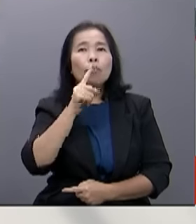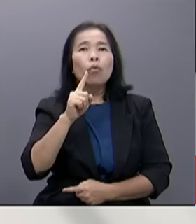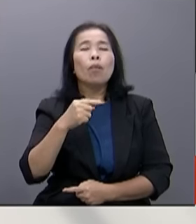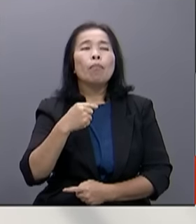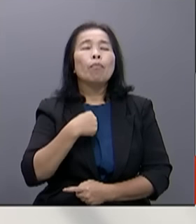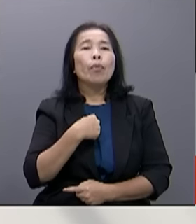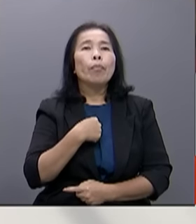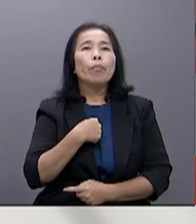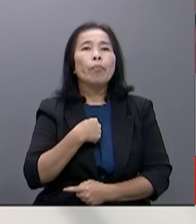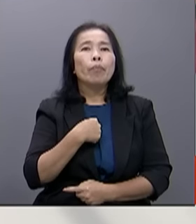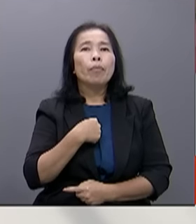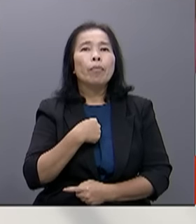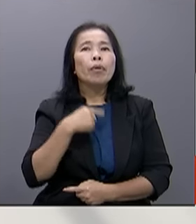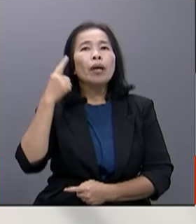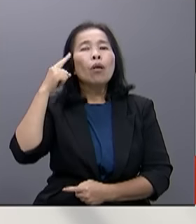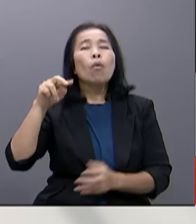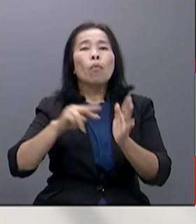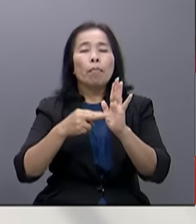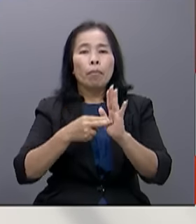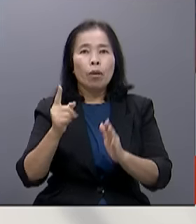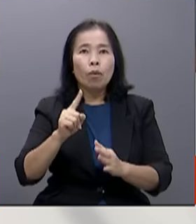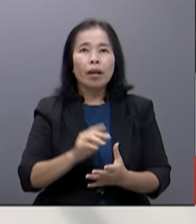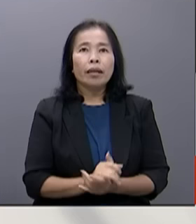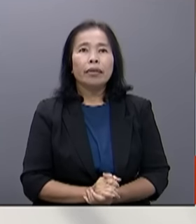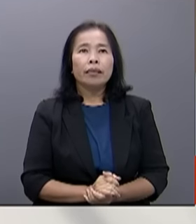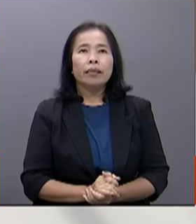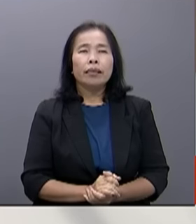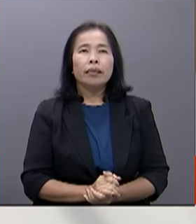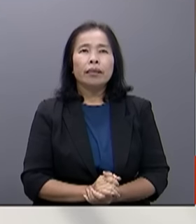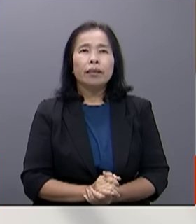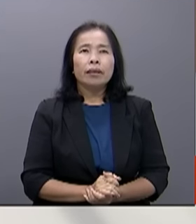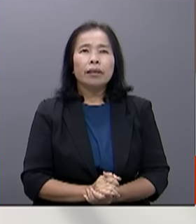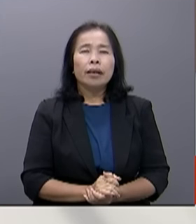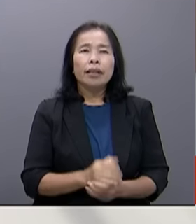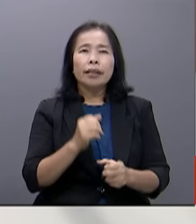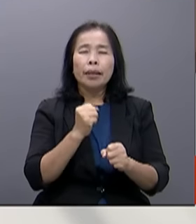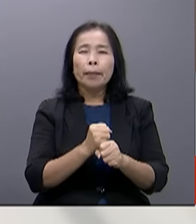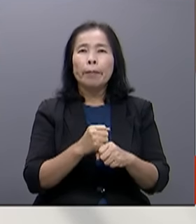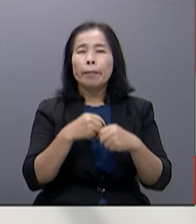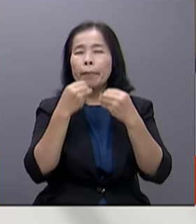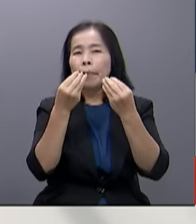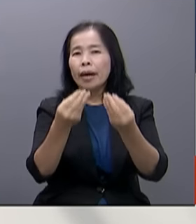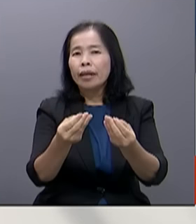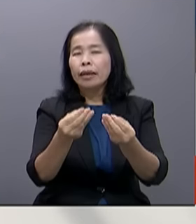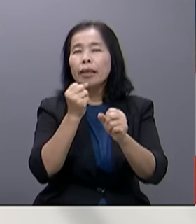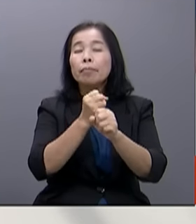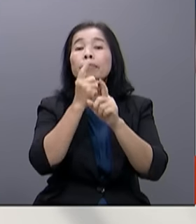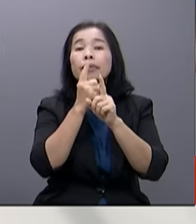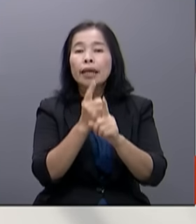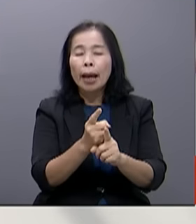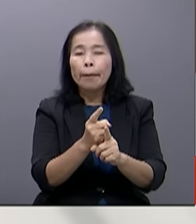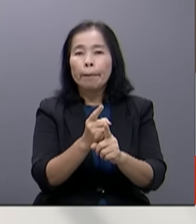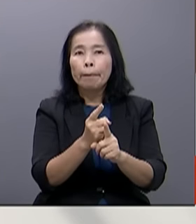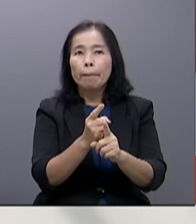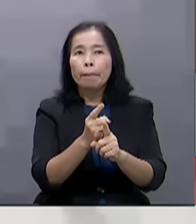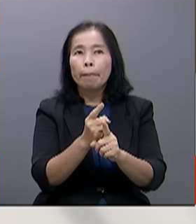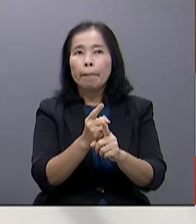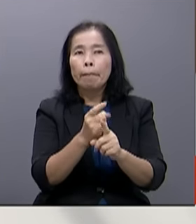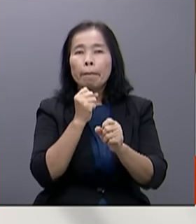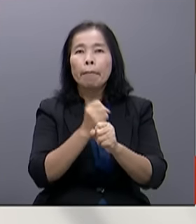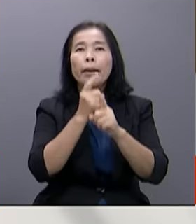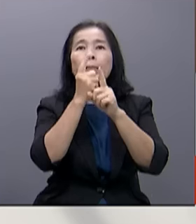ก็หมายความว่ามันก็คงจะไม่ใช่เป็นการเทสติโลแล้วให้กลับมาเหมือนเดิ ม ต่างคนต่างไ